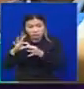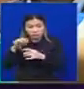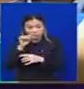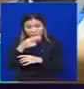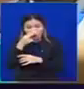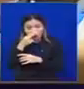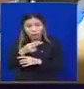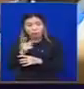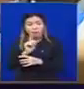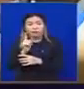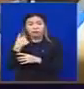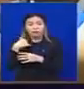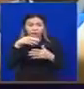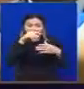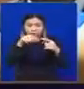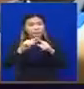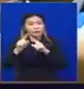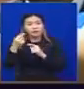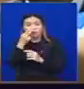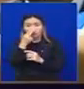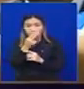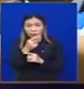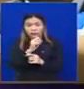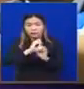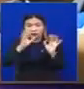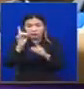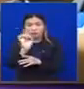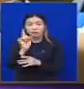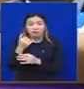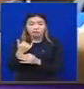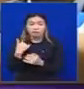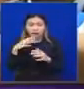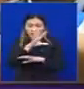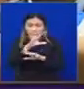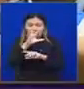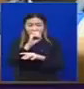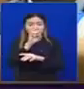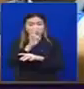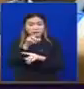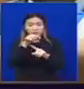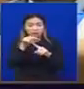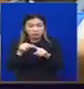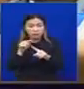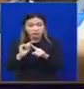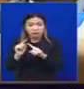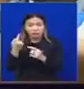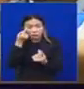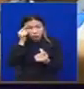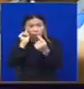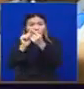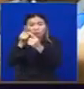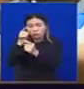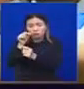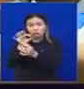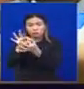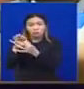องการรณรงค์เนี่ยมากกว่า 57% แต่การที่เราจะบอกว่า 57% มากกว่านั้นก็ดีแล้วอันนั้นคงไม่ใช่เป้าหมายในการทำงาน